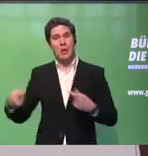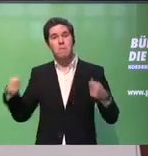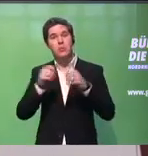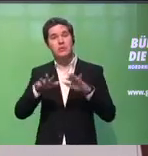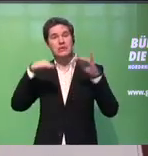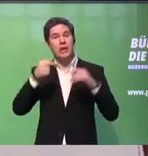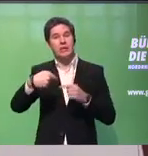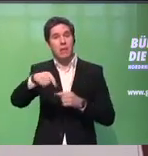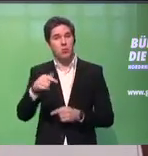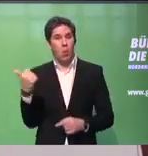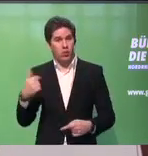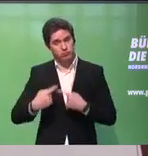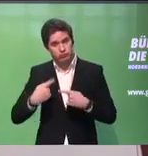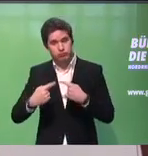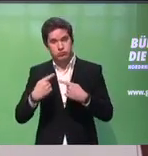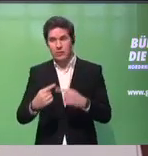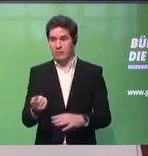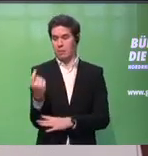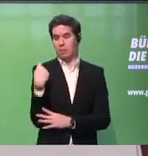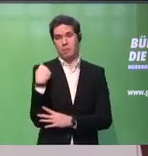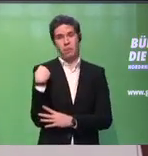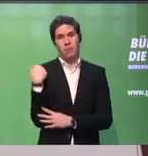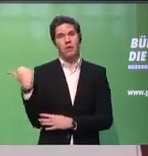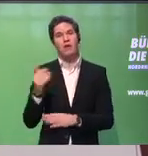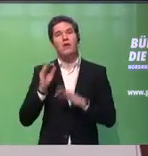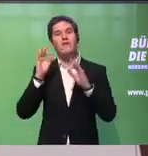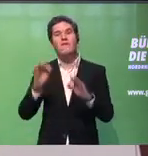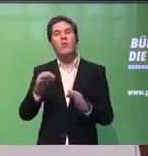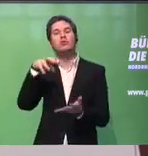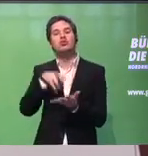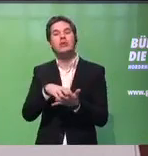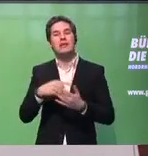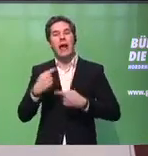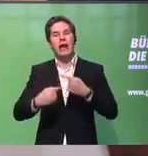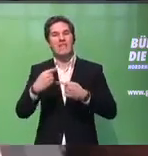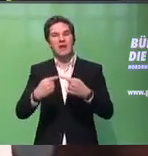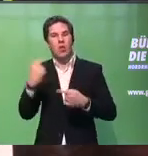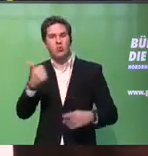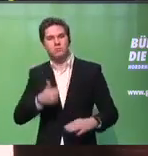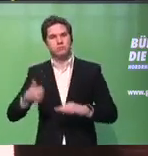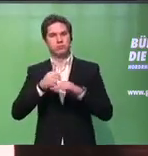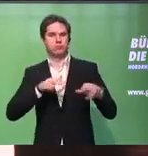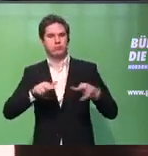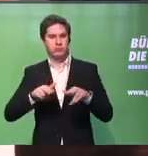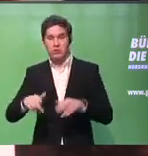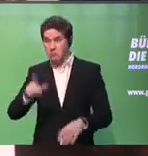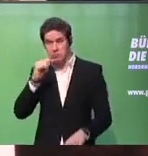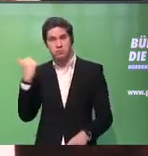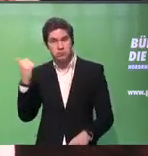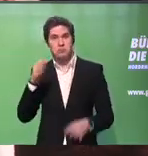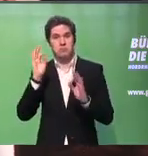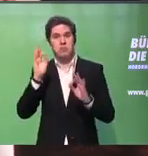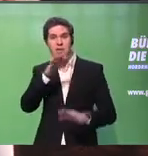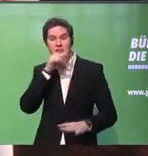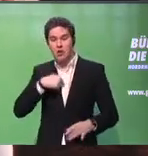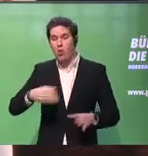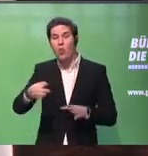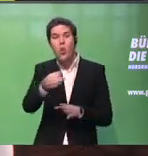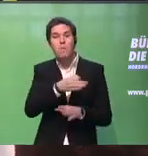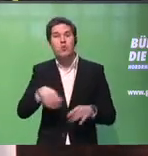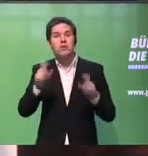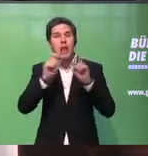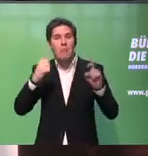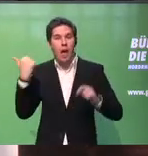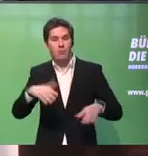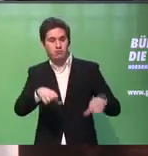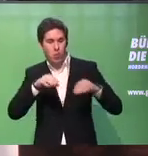Bundestagsabgeordnete und zuletzt warst du Sprecherin für Stadtentwicklung, also viele Themen, die uns auch vor Ort in den Kommunen sehr stark